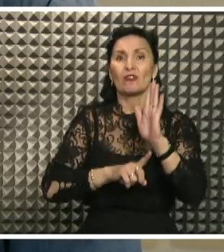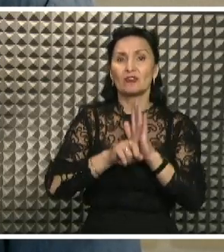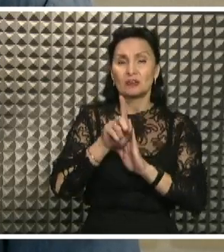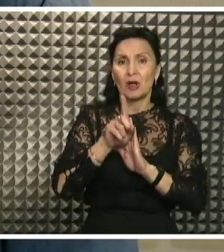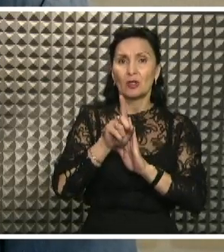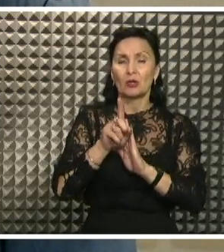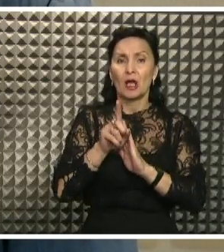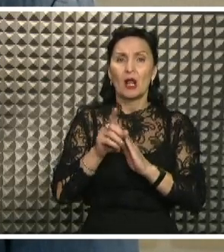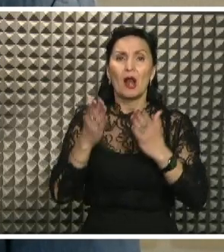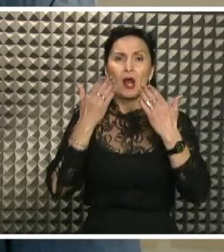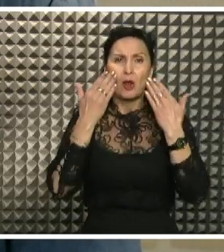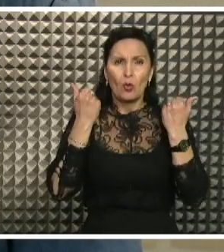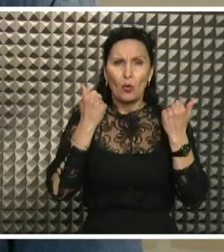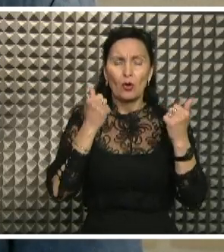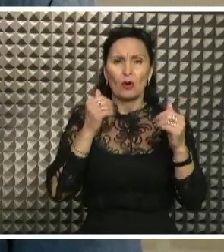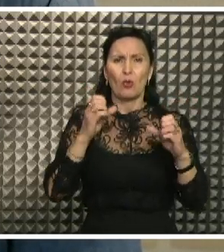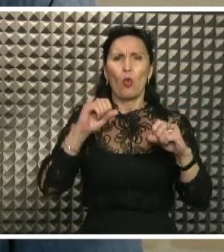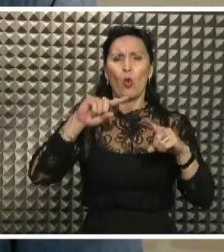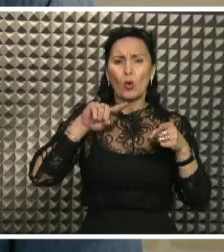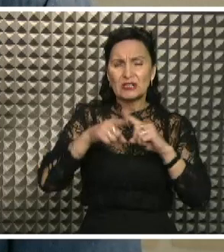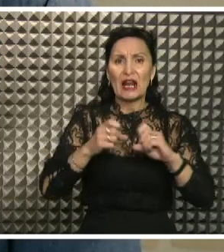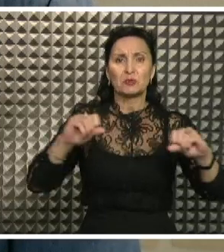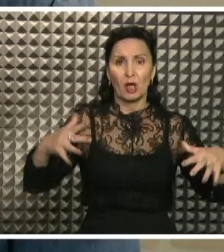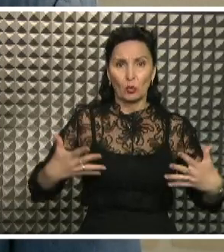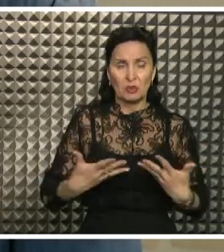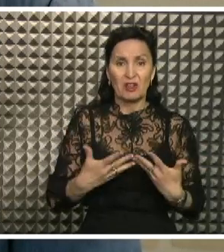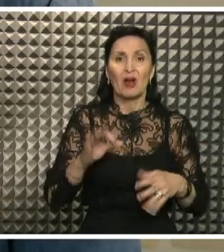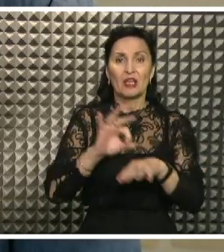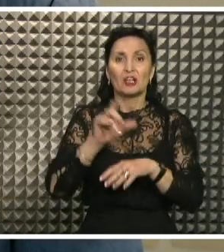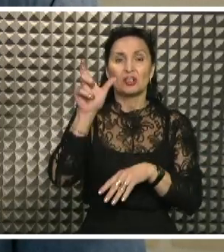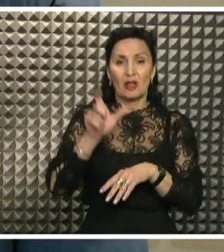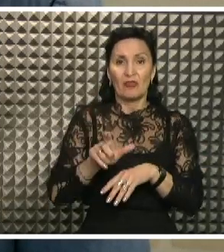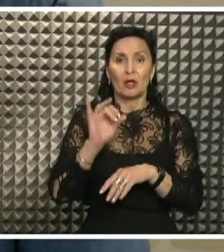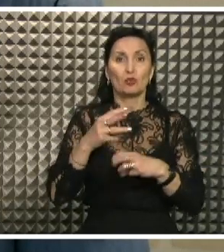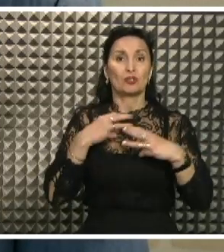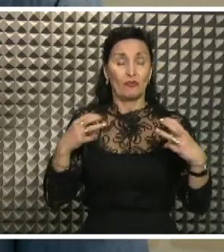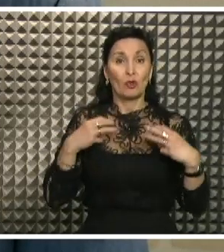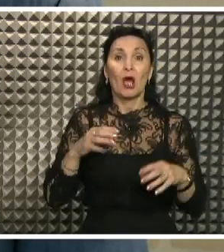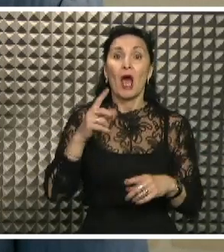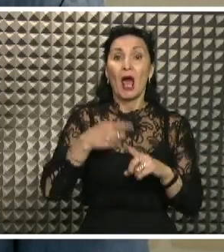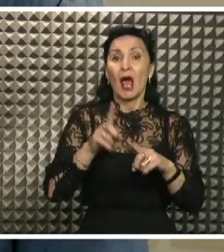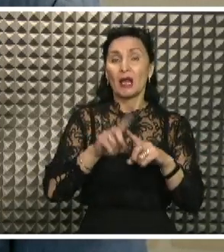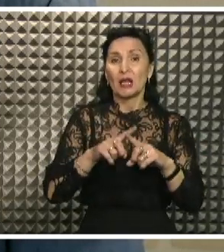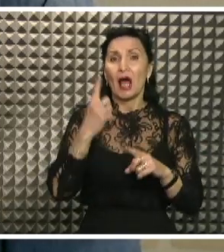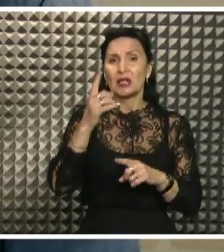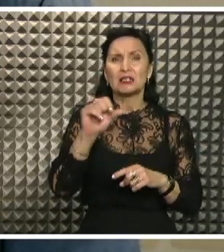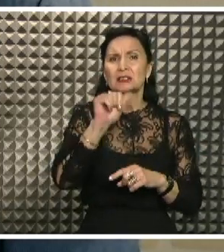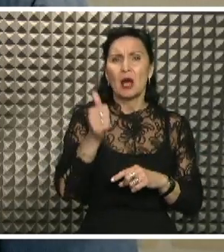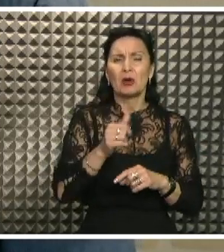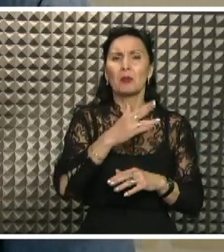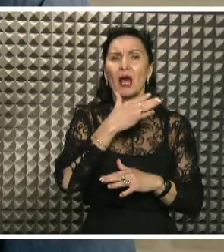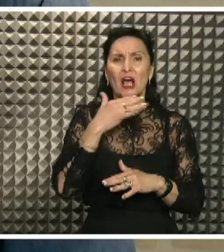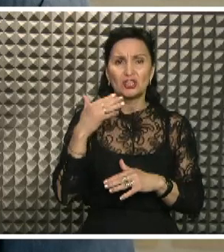легко протекающие острые респираторные заболевания у человека, ну и у животных. Это один из самых